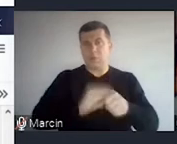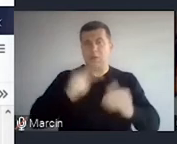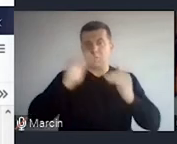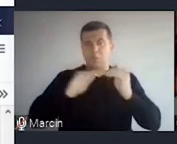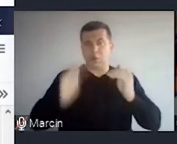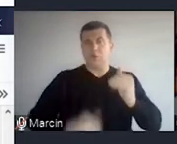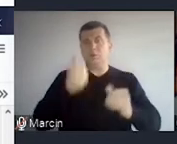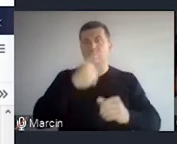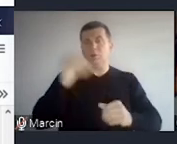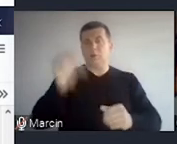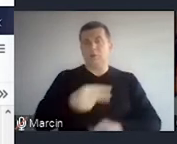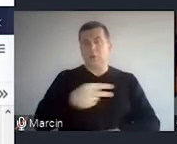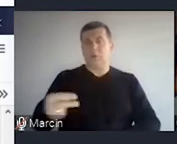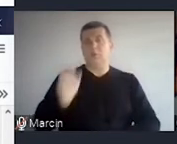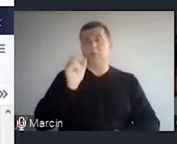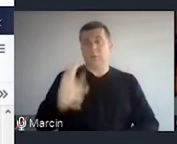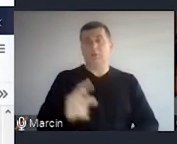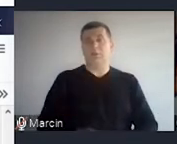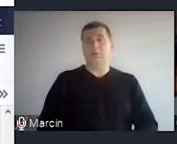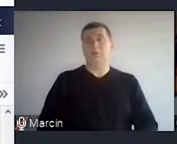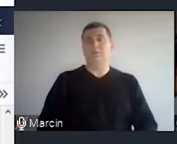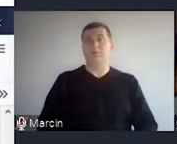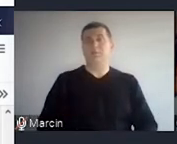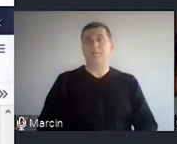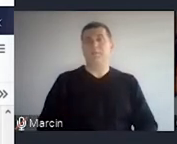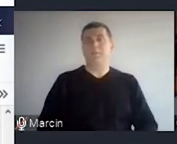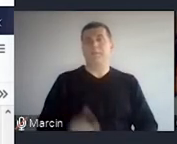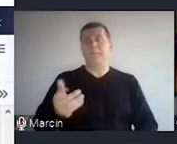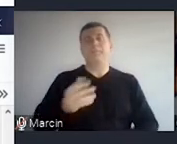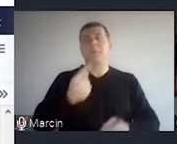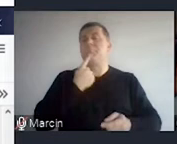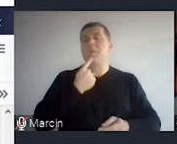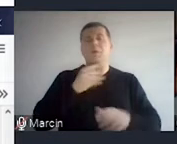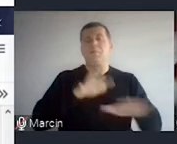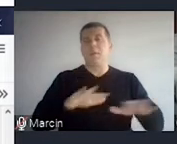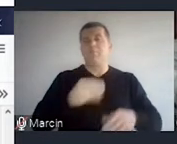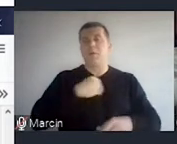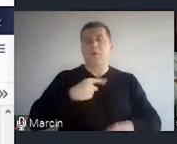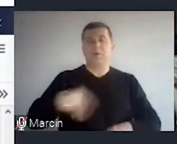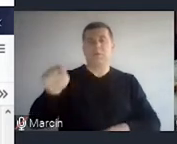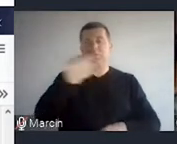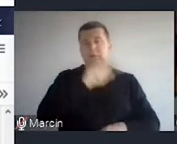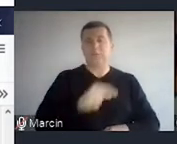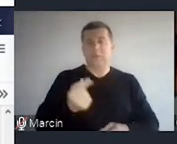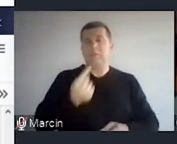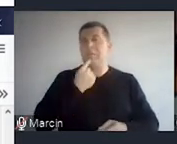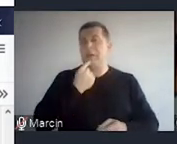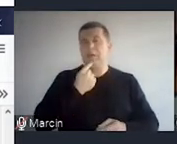euro dofinansowania? Tak, natomiast w bardzo nielicznych miejscach kraju i na razie na małą